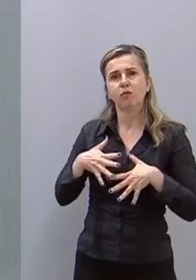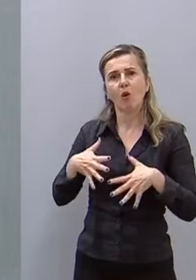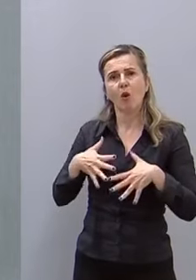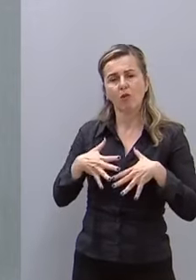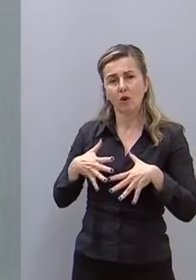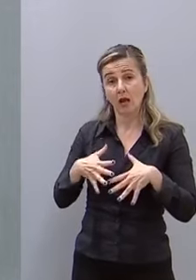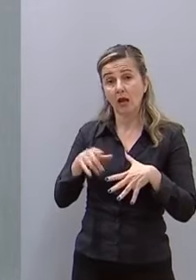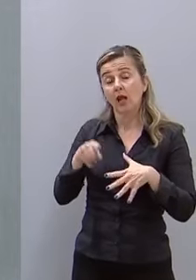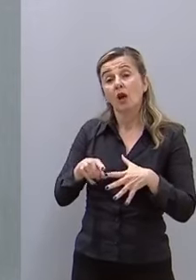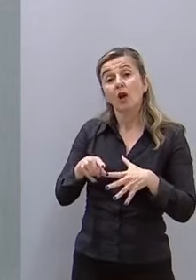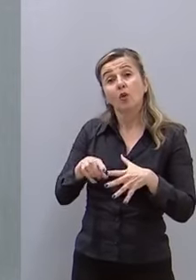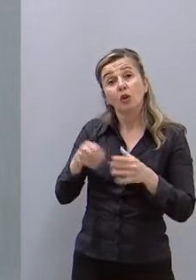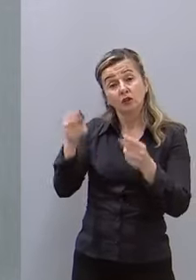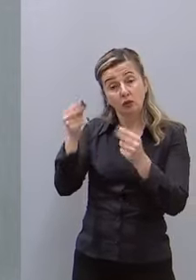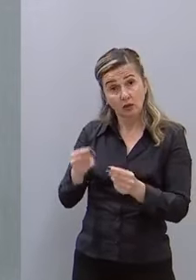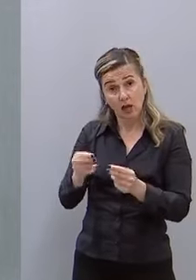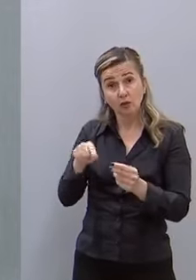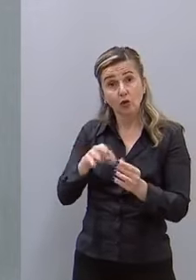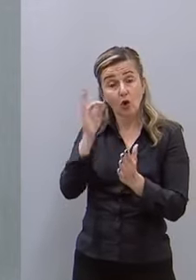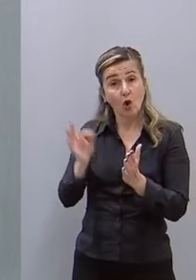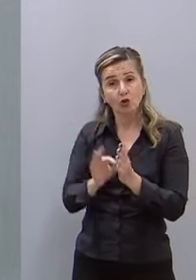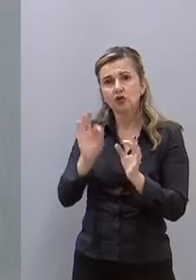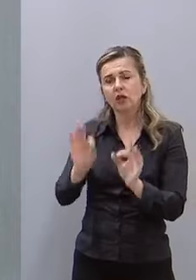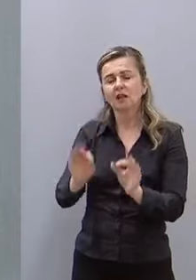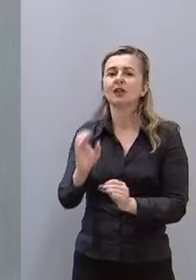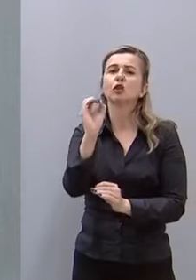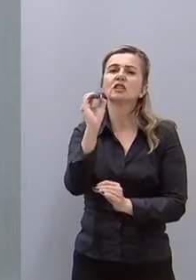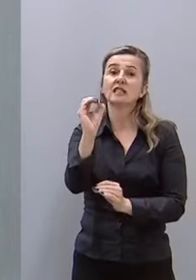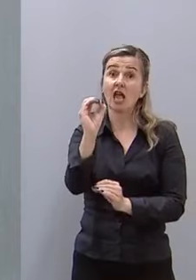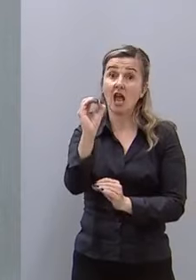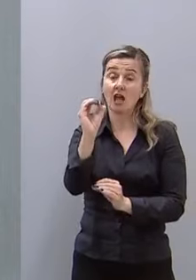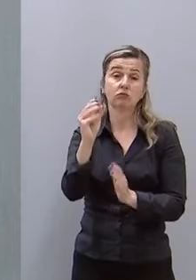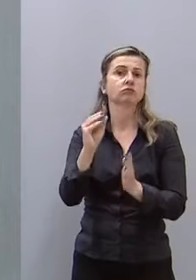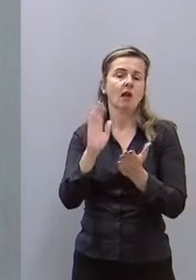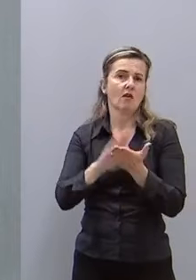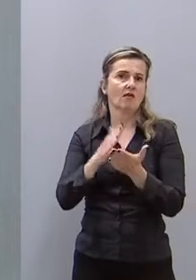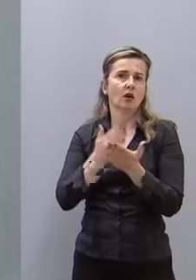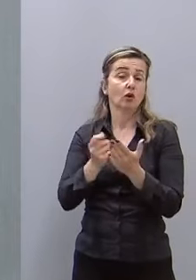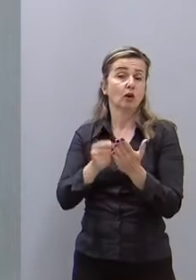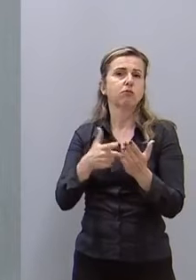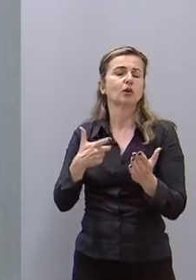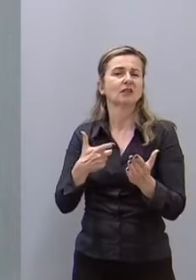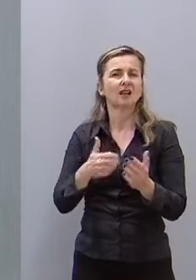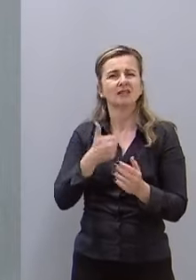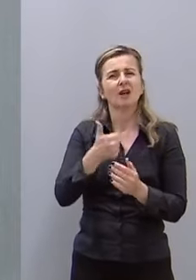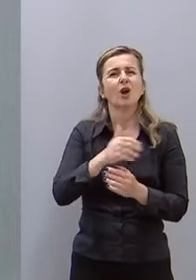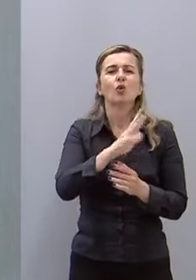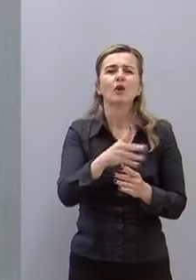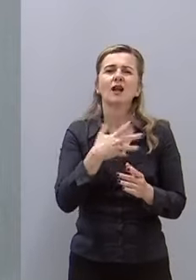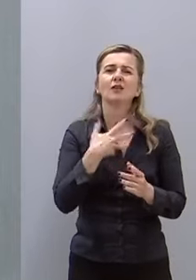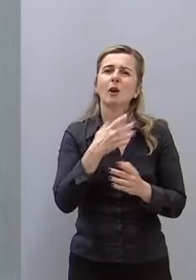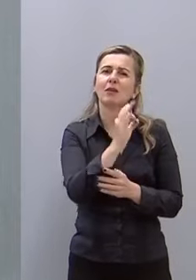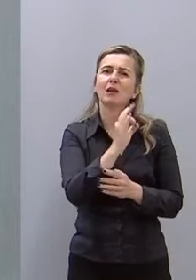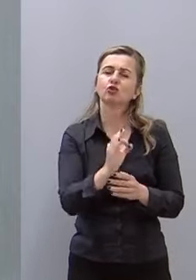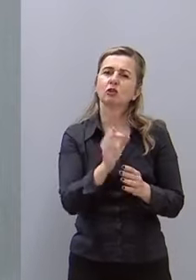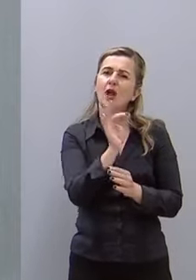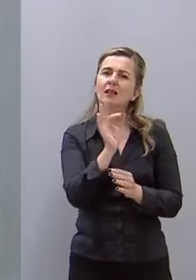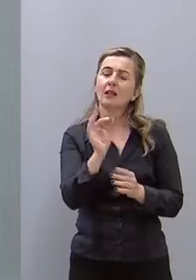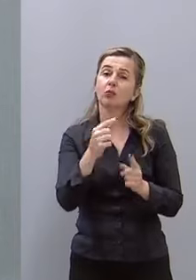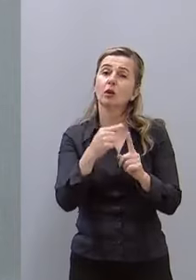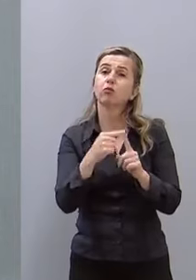oggi è arrivato a 0 questo è un altro indizio importante un altro indice è la percentuale di tamponi positivi perché noi